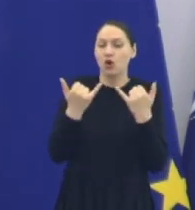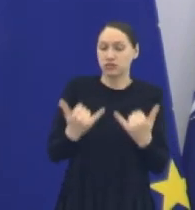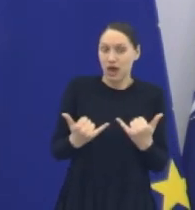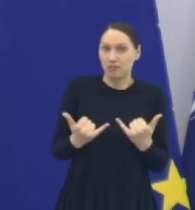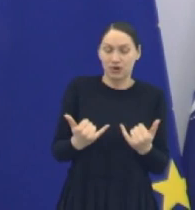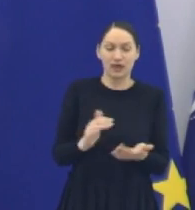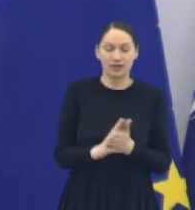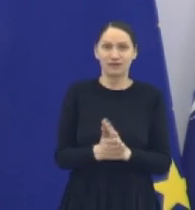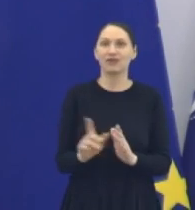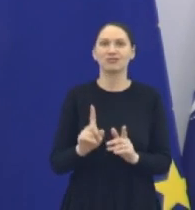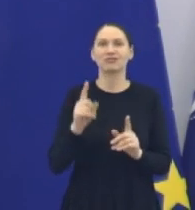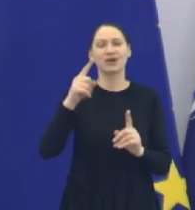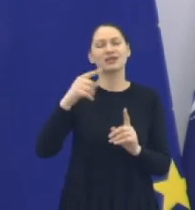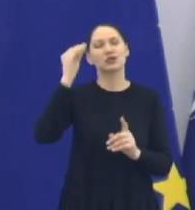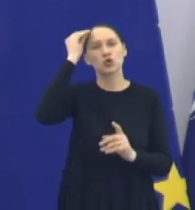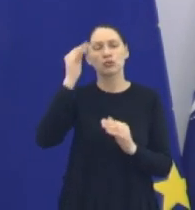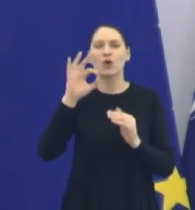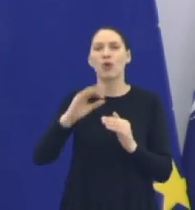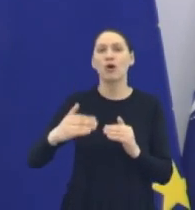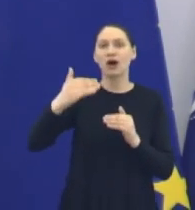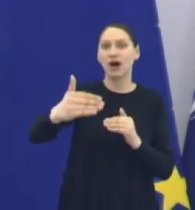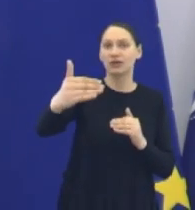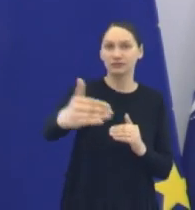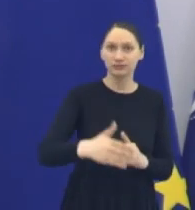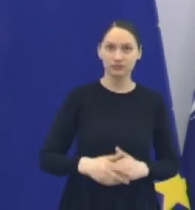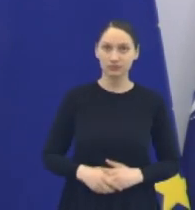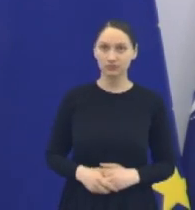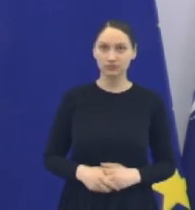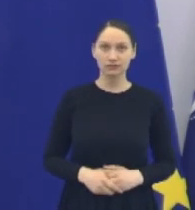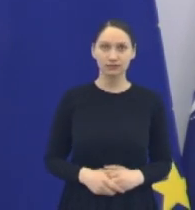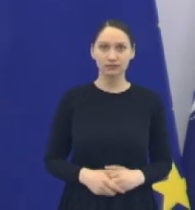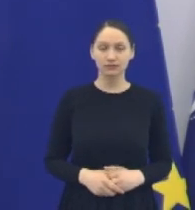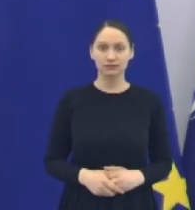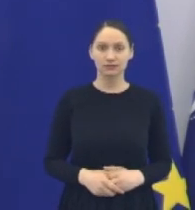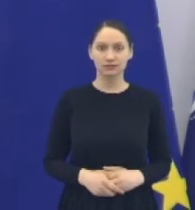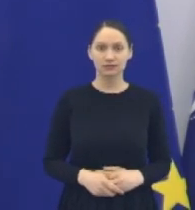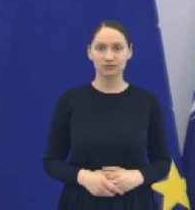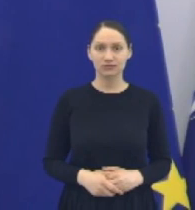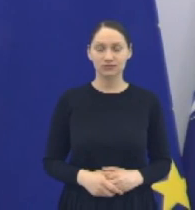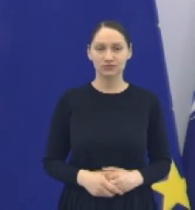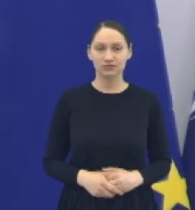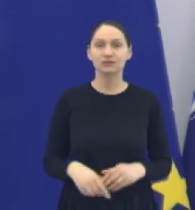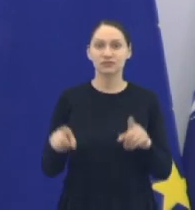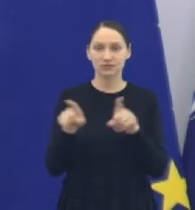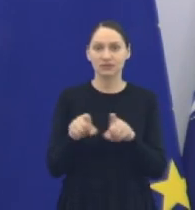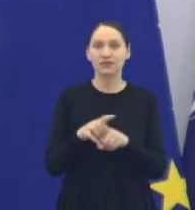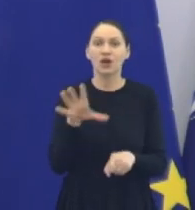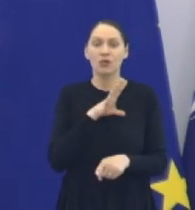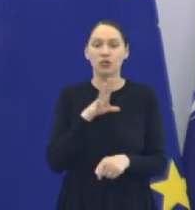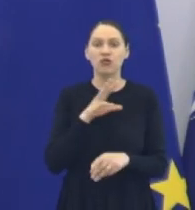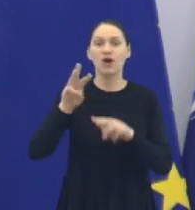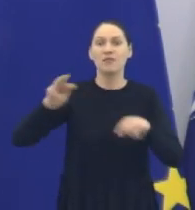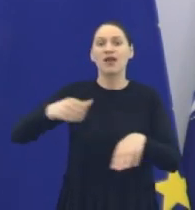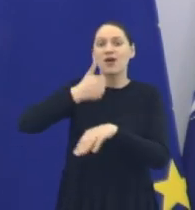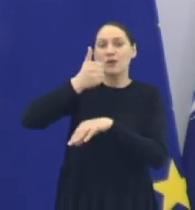bet ir su ateitimi. Ir štai vienas iš tokių klausimų, paklausiau